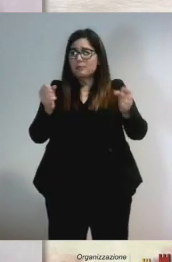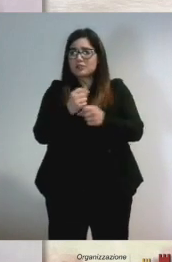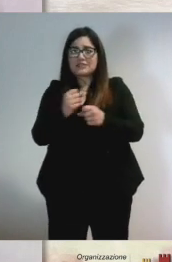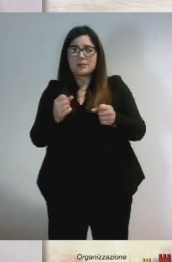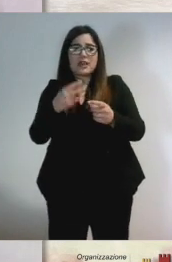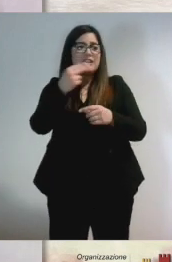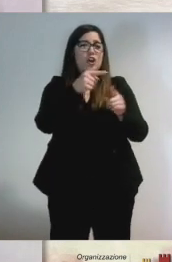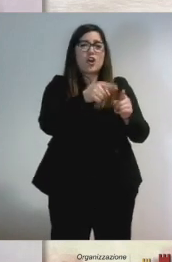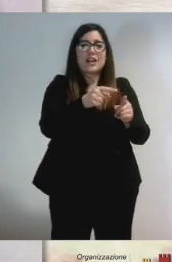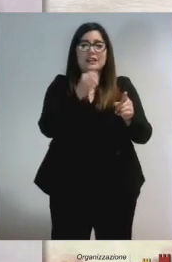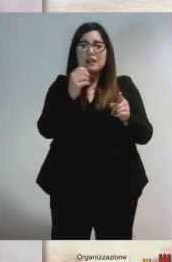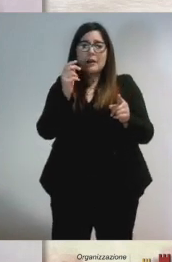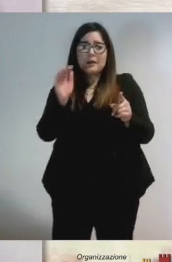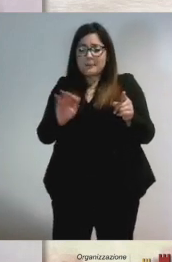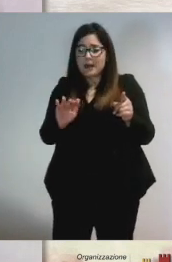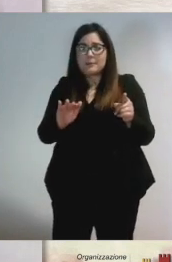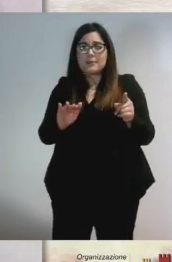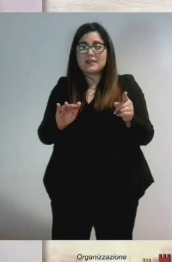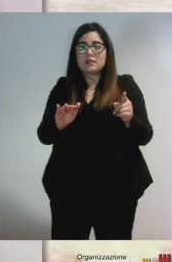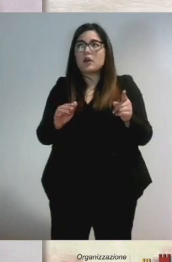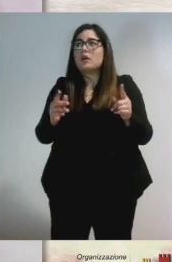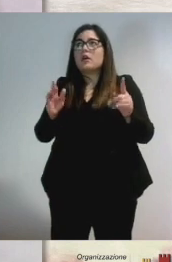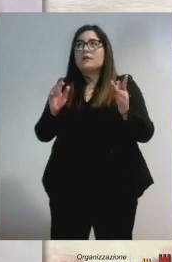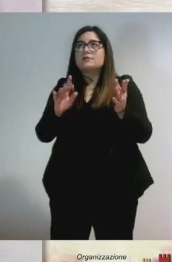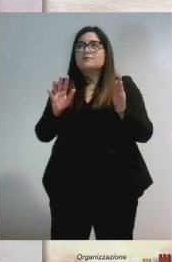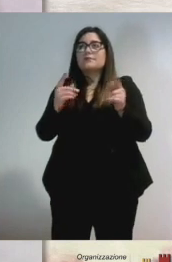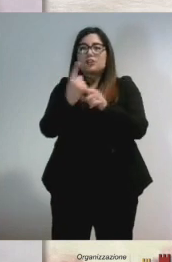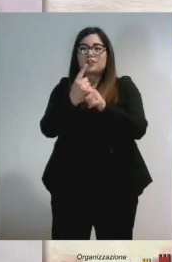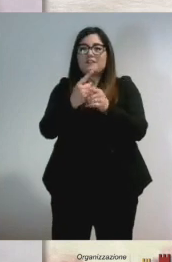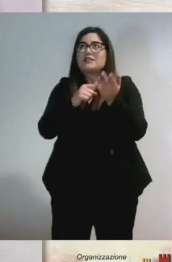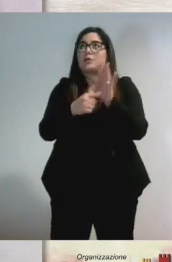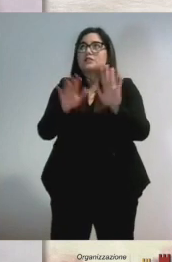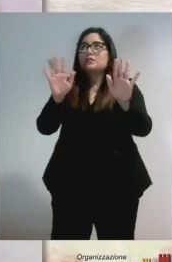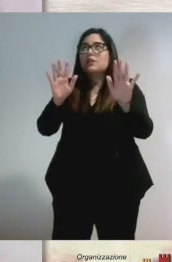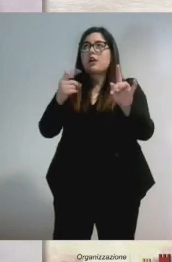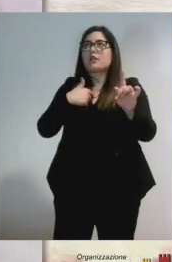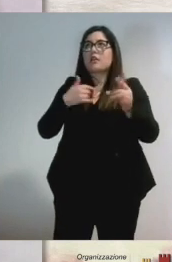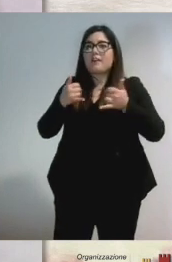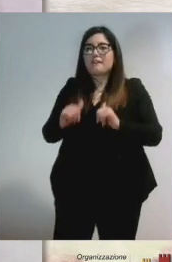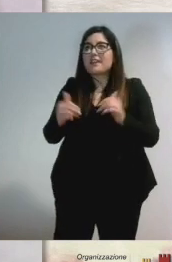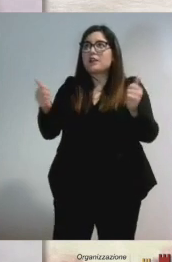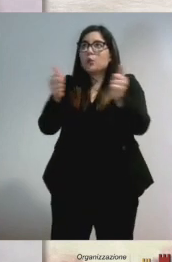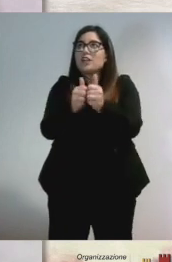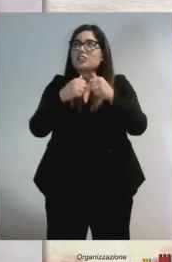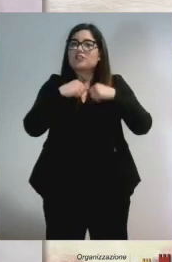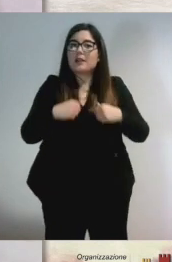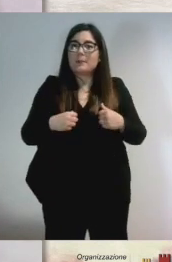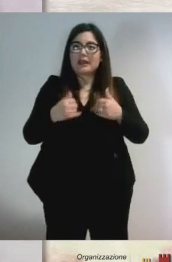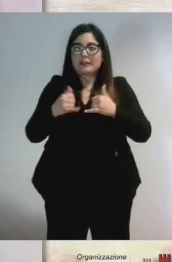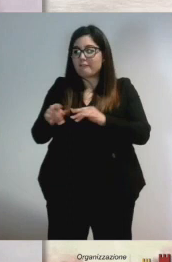ho dovuto spiegare dalle fotografie che comunque diciamo è il figlio della persona con cui unita civilmente